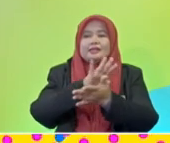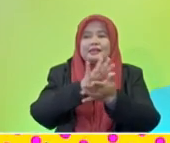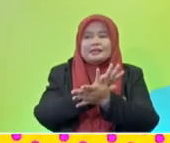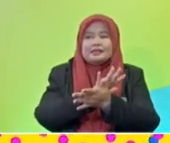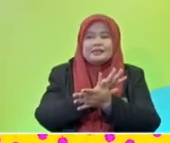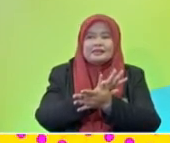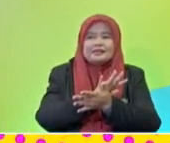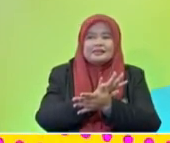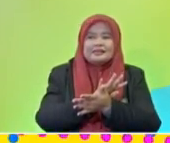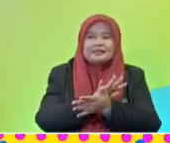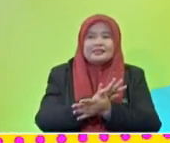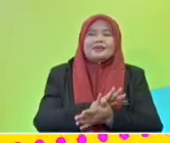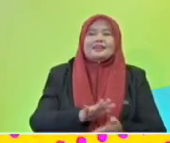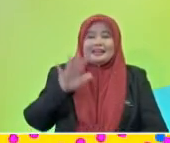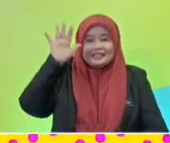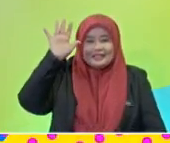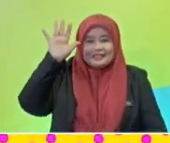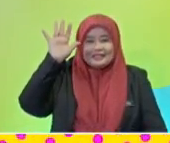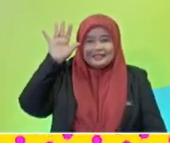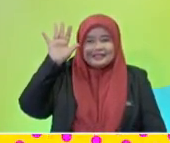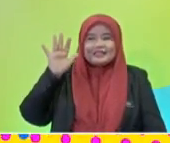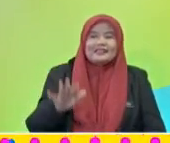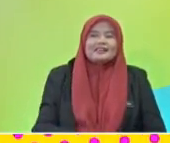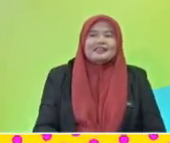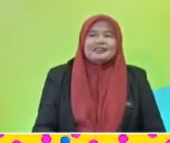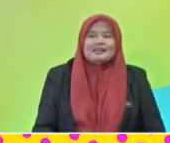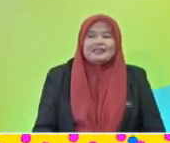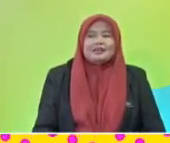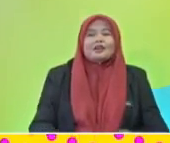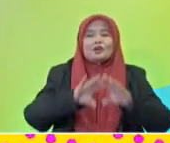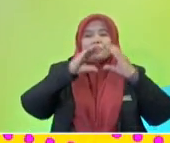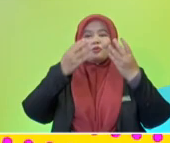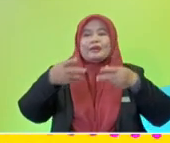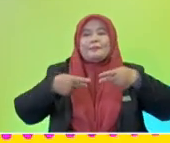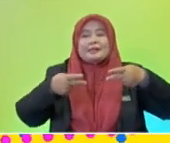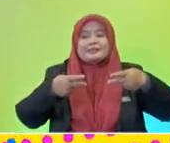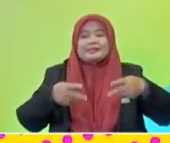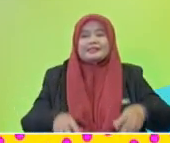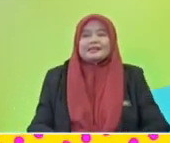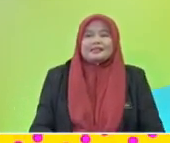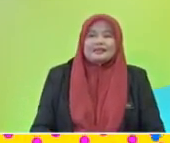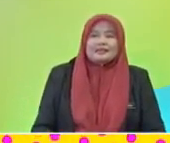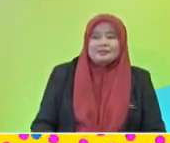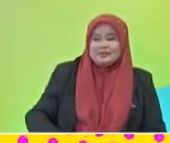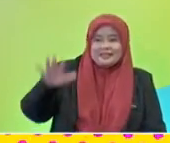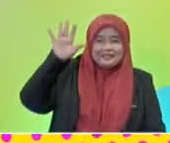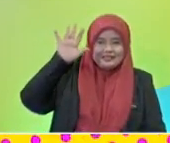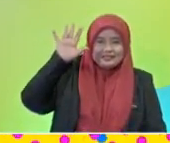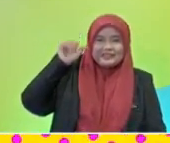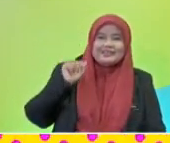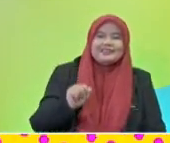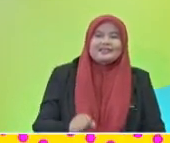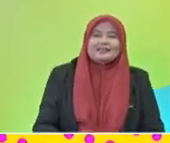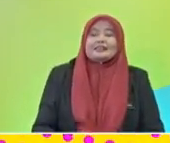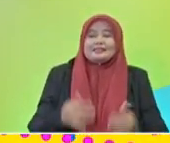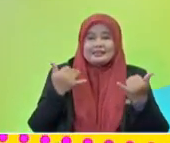kertas ha silakan angkat tangan ha dah angkat tangan dah kumpulan plastik kumpulan plastik Siapa dah angkat tangan Baiklah